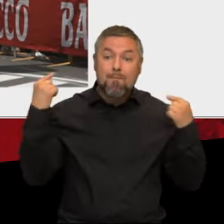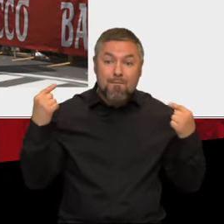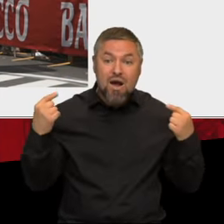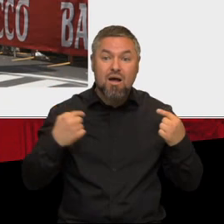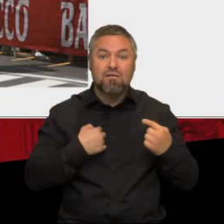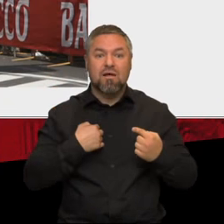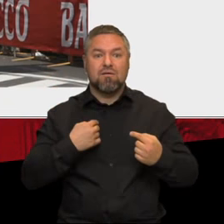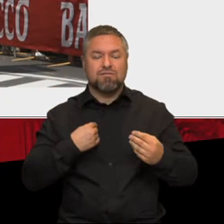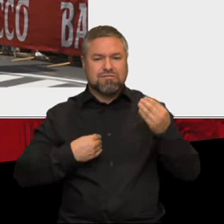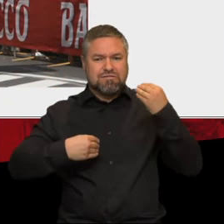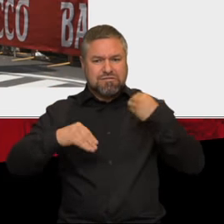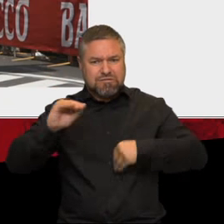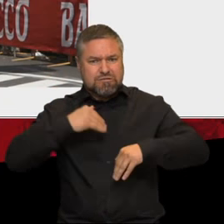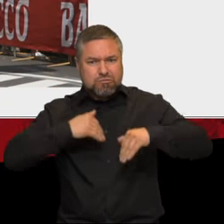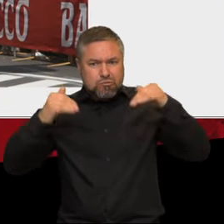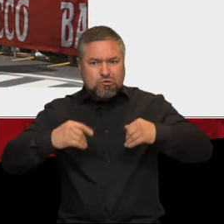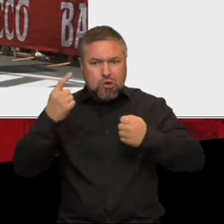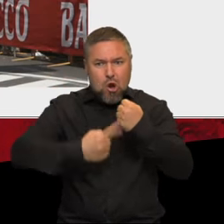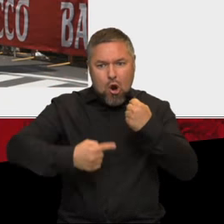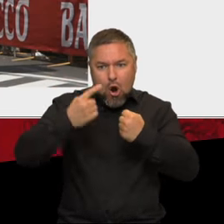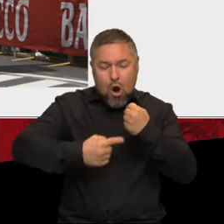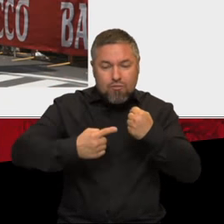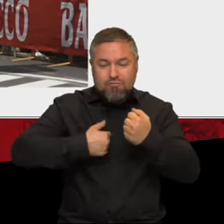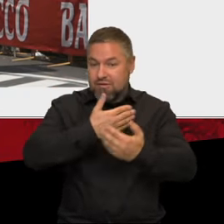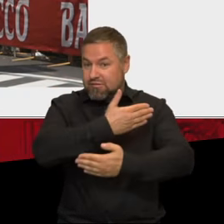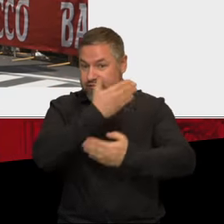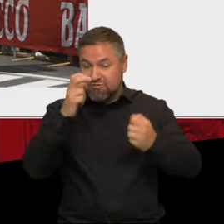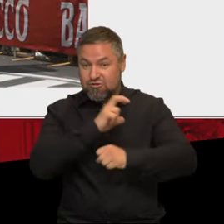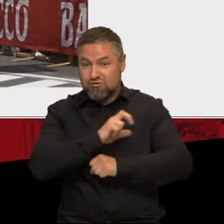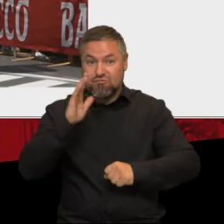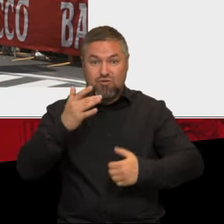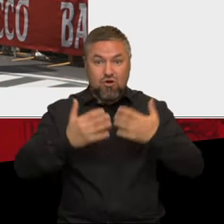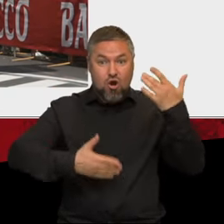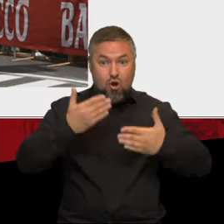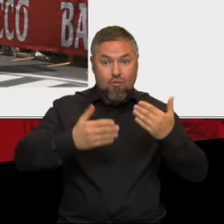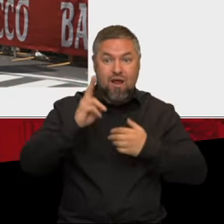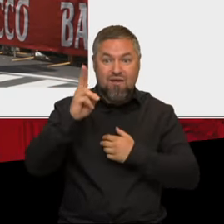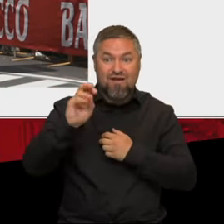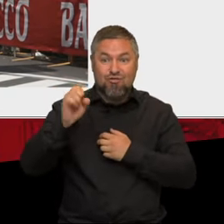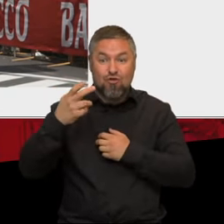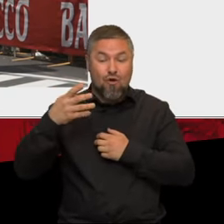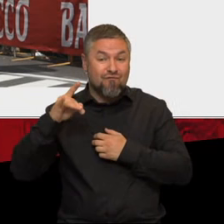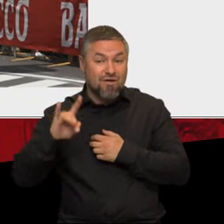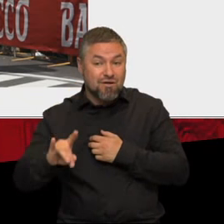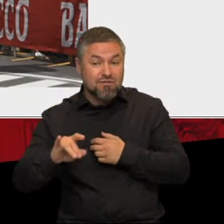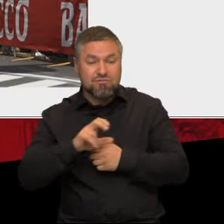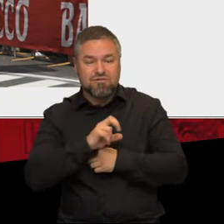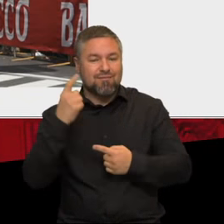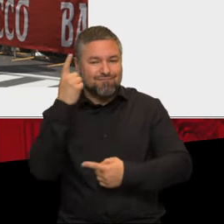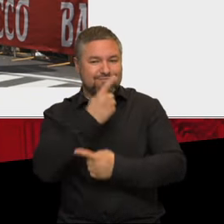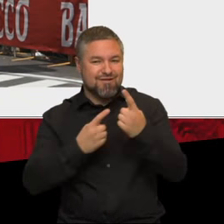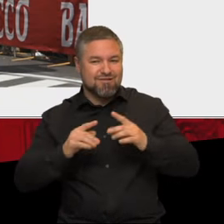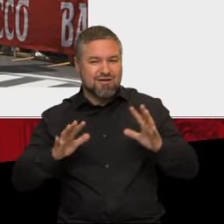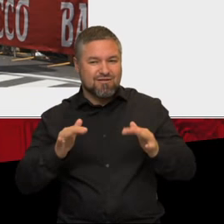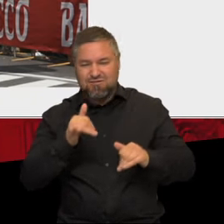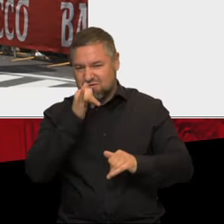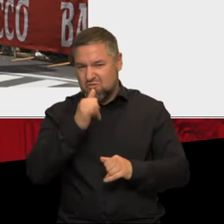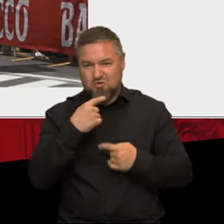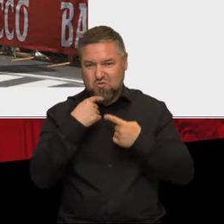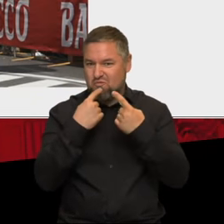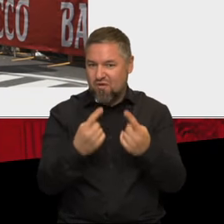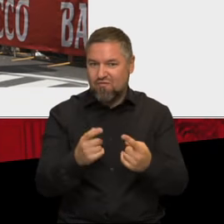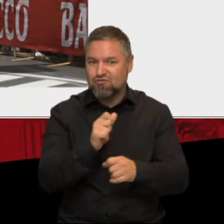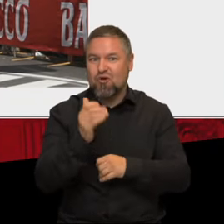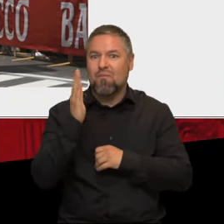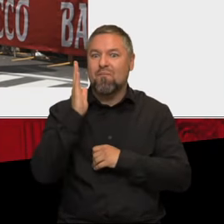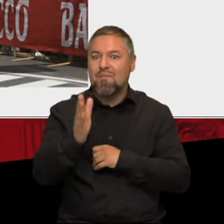ku zwiększeniu możliwości obliczeń, nie wiadomo, czy to będą komputery kwantowe. Myślę, że na razie nikt nie jest w stanie powiedzieć,